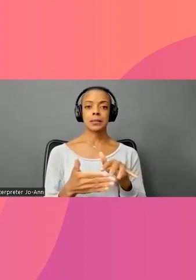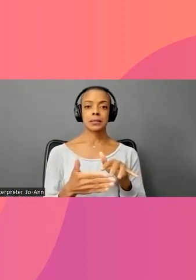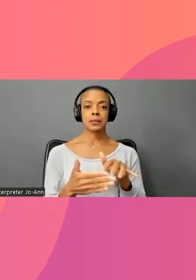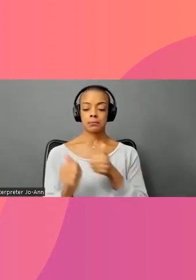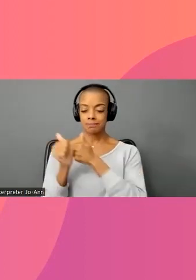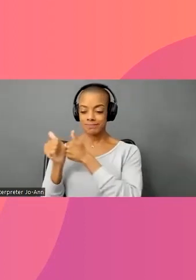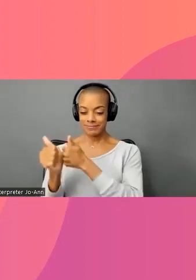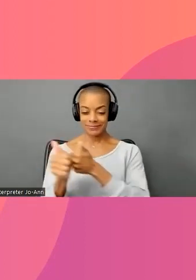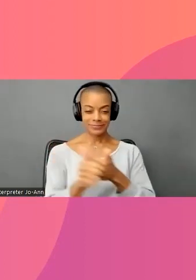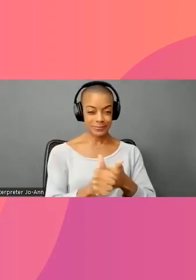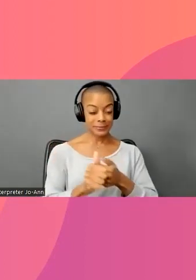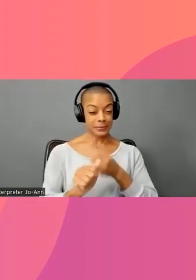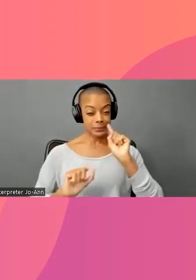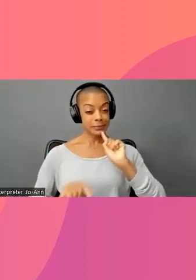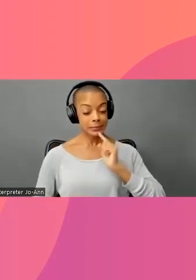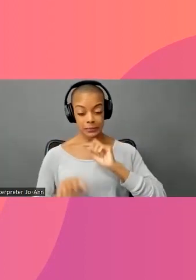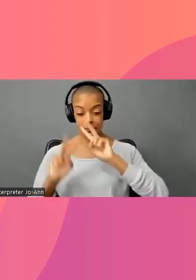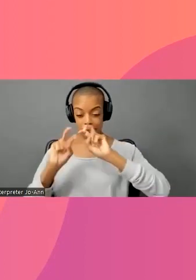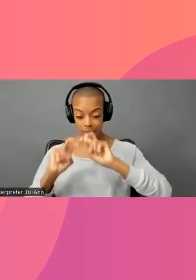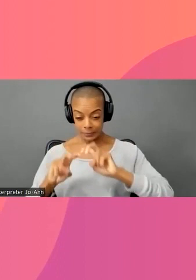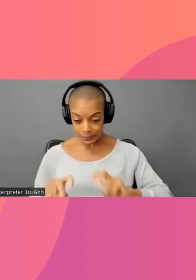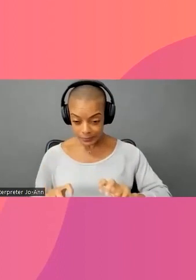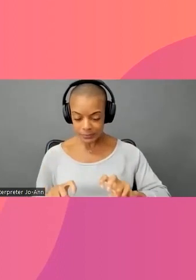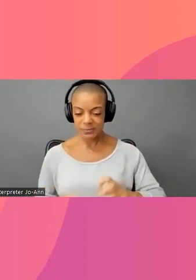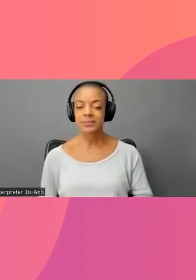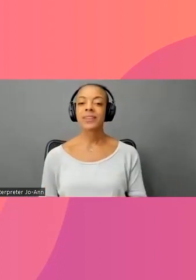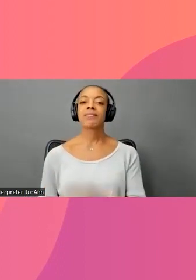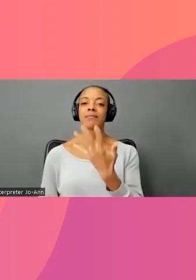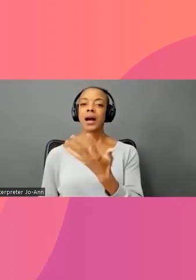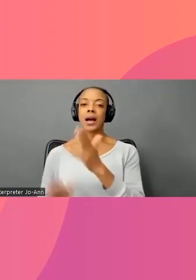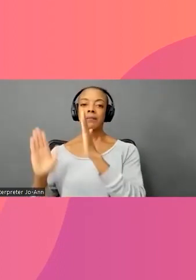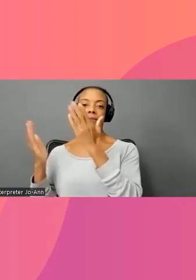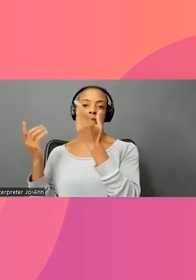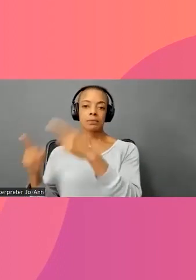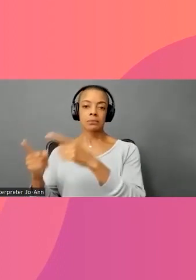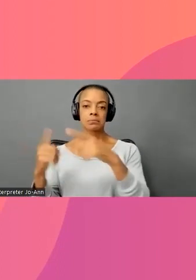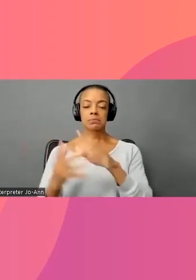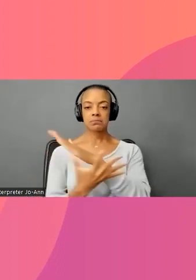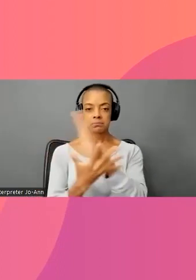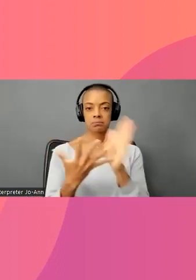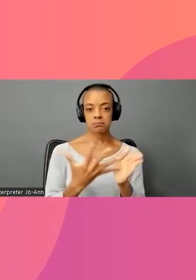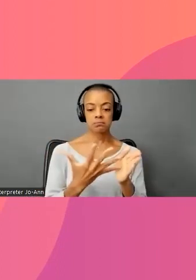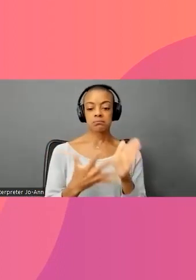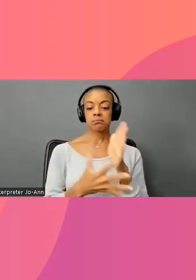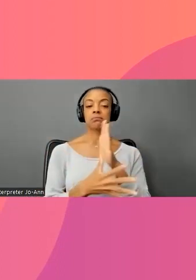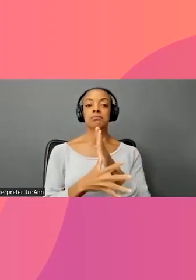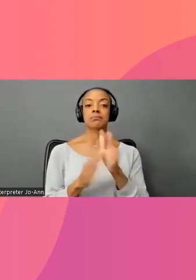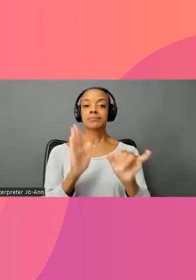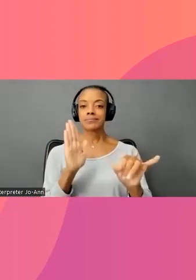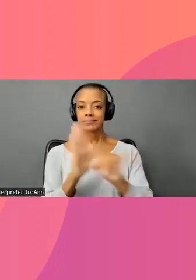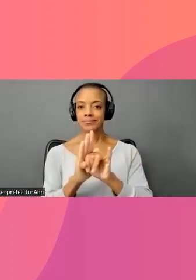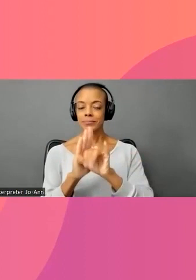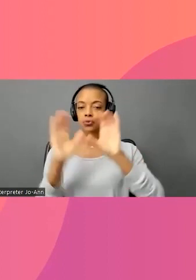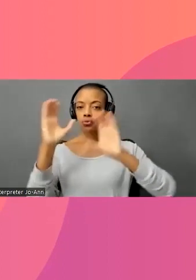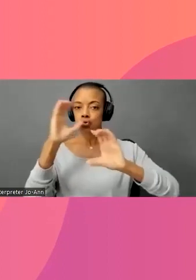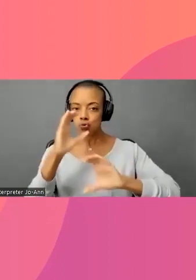exploratoire, nous avons suivi une méthodologie rigoureuse qui comporte 5 étapes différentes qui commencent